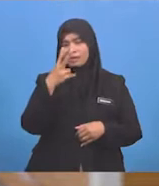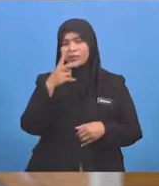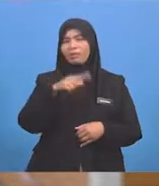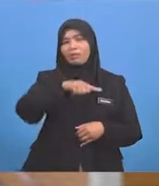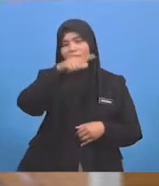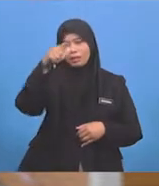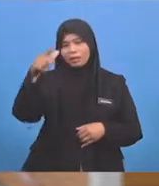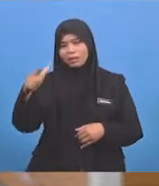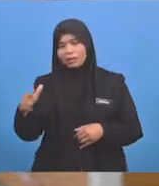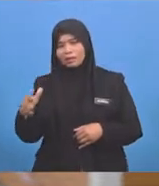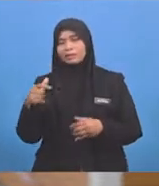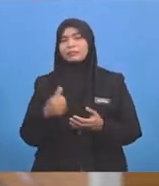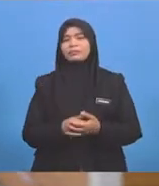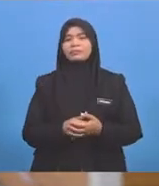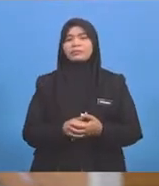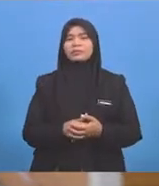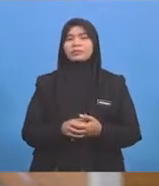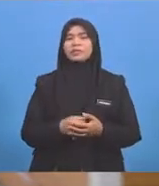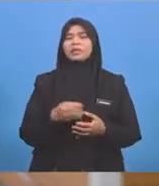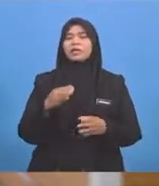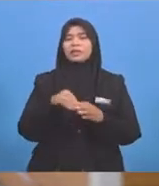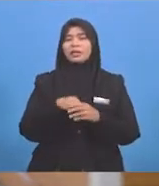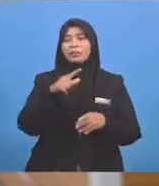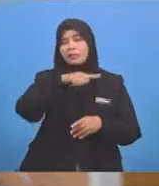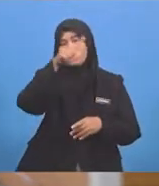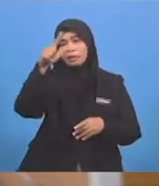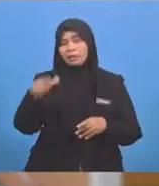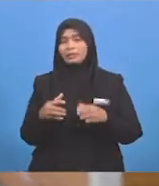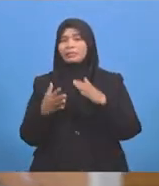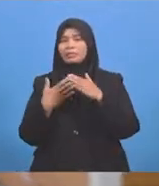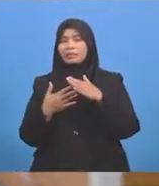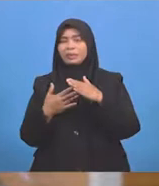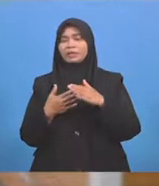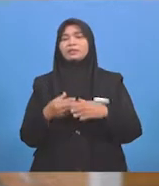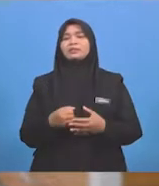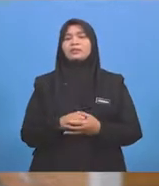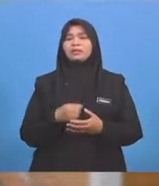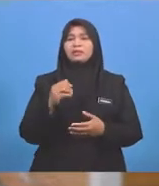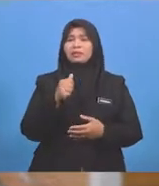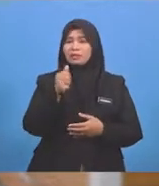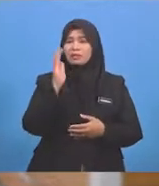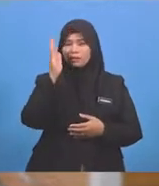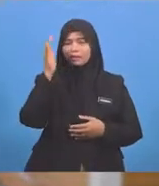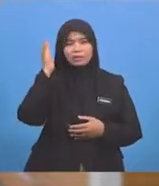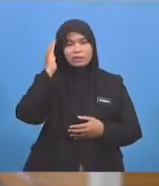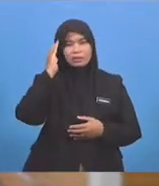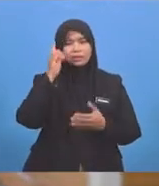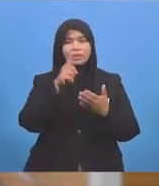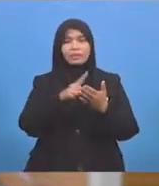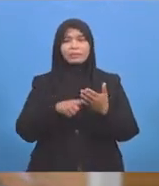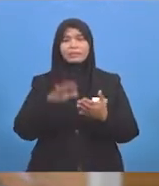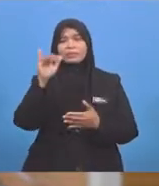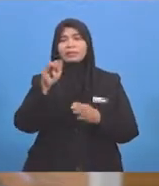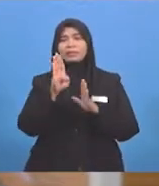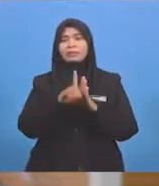dan penyejukan, di mana dalam lengkung pemanasan dan penyejukan, anda akan tahu apa yang berlaku